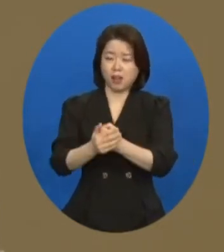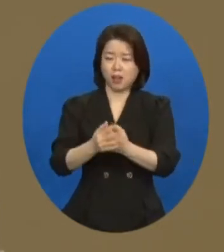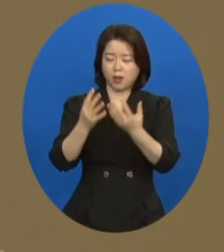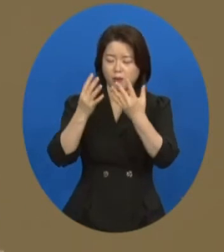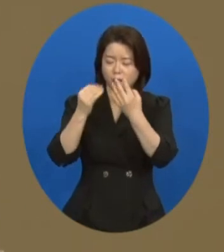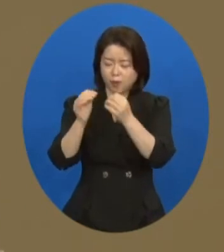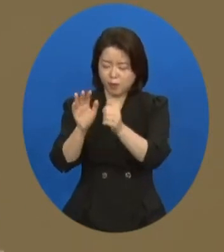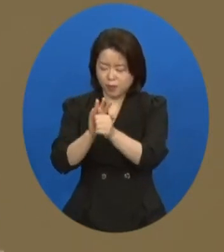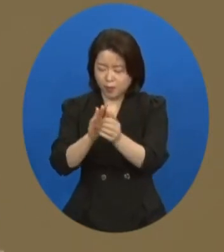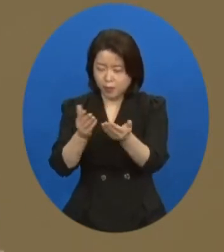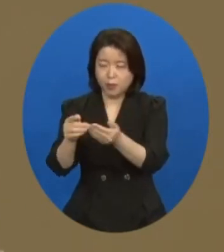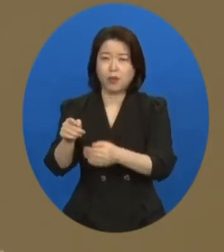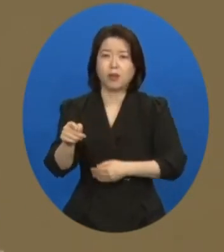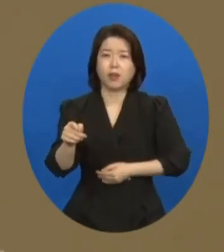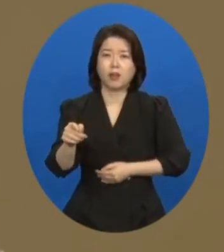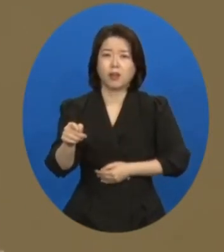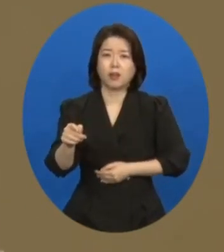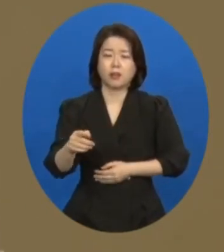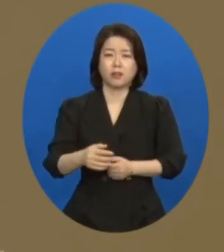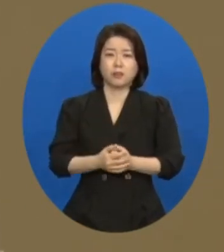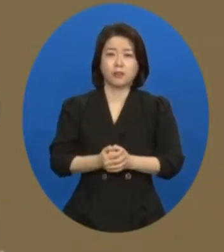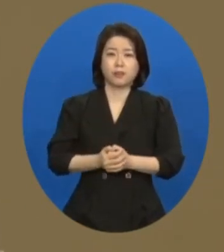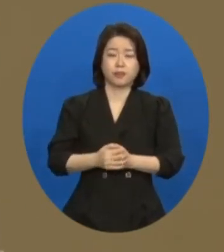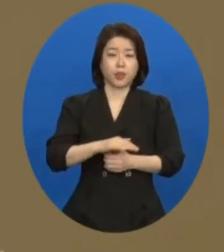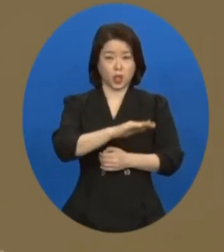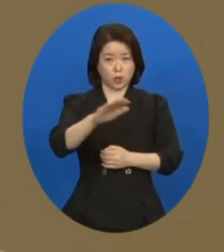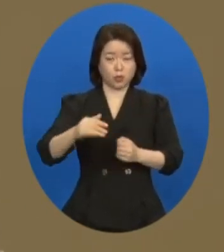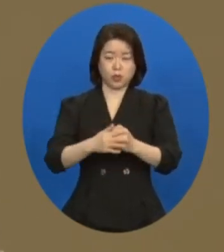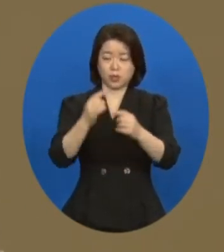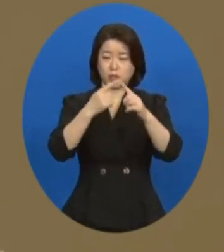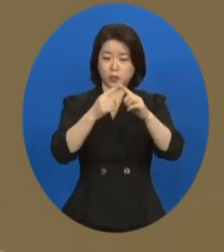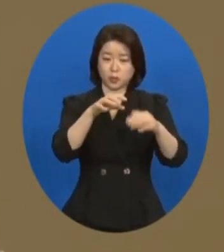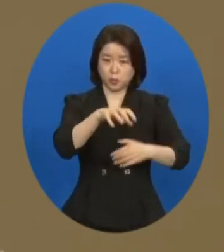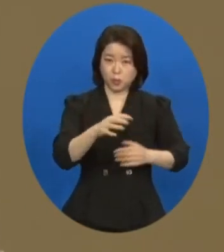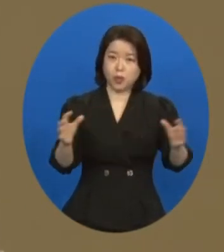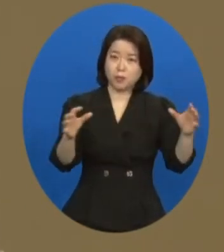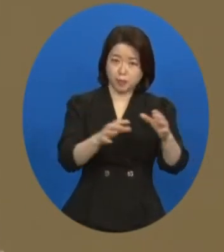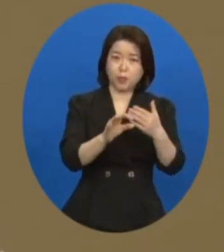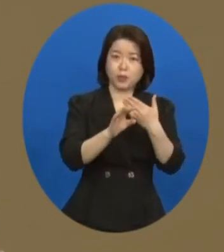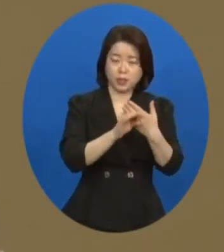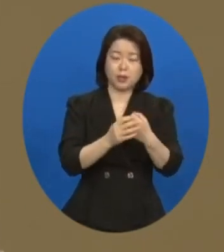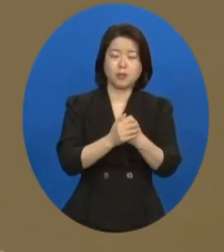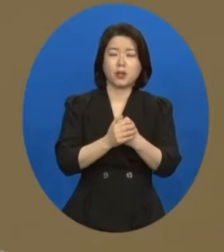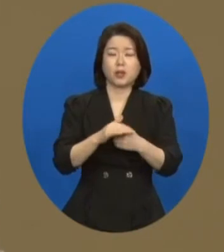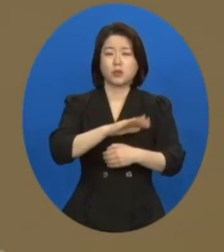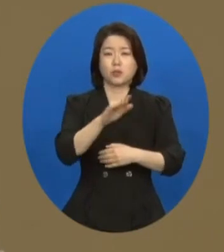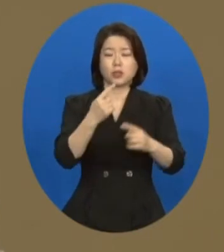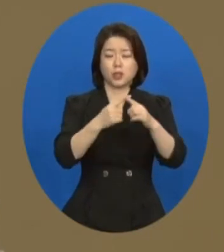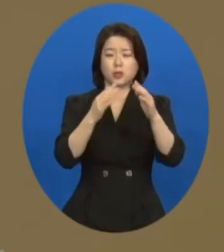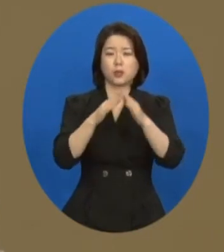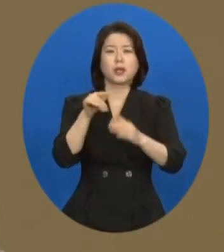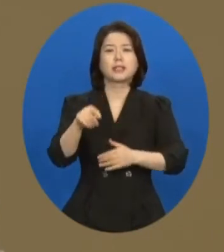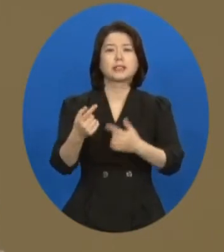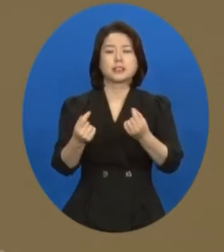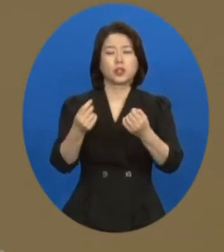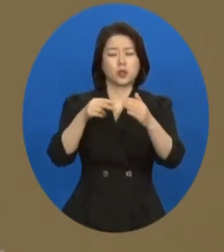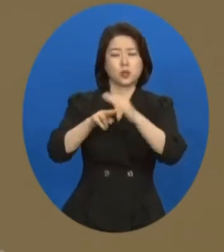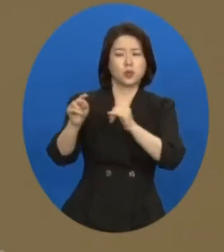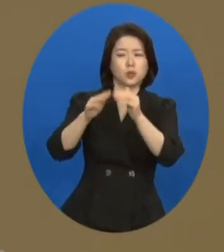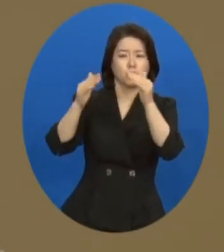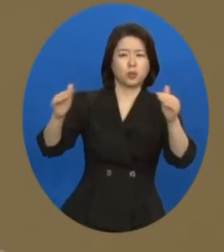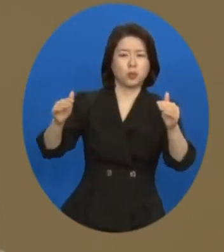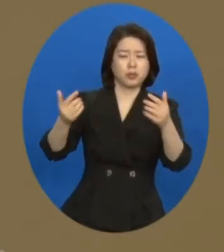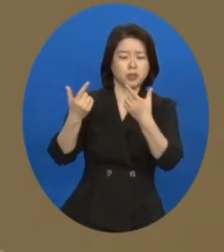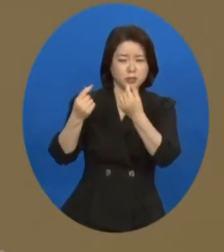하시던지 cj 그건 우리가 교회로 모였다 맨 우리는 교회가 반드시 그런 토피 성이